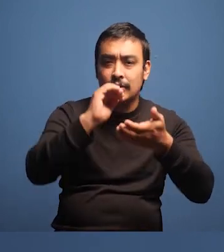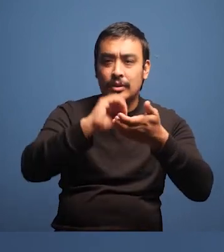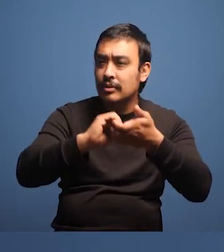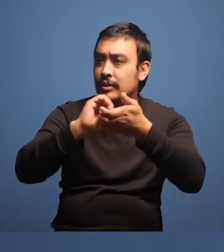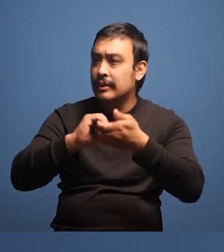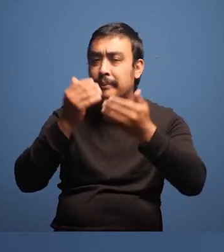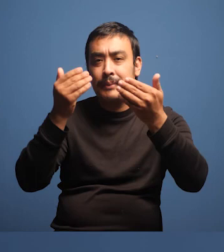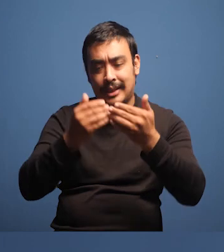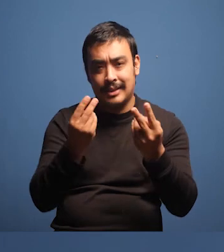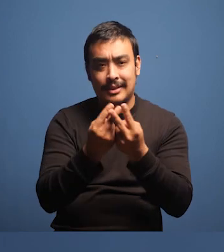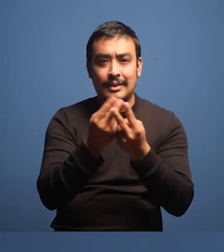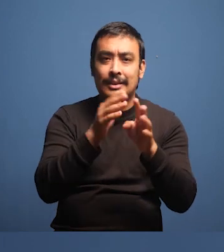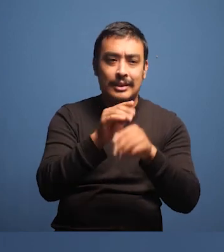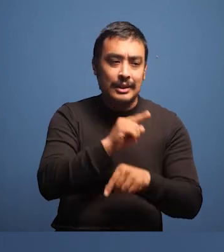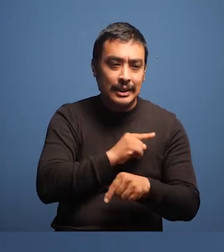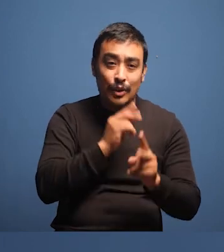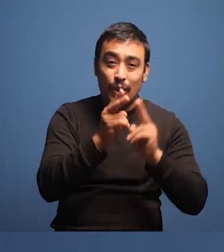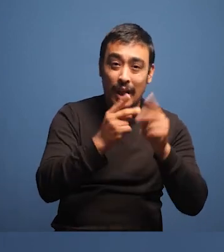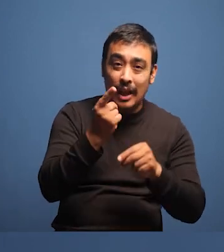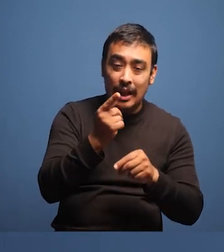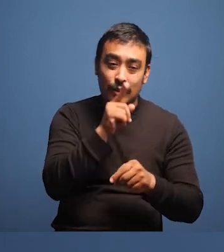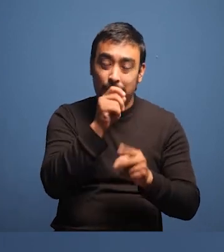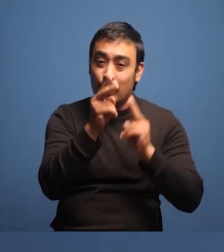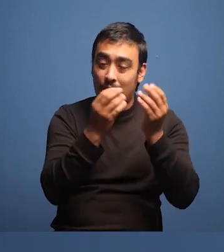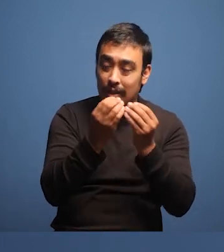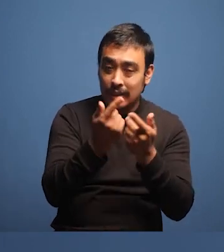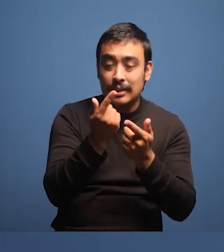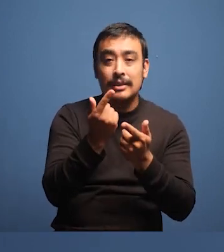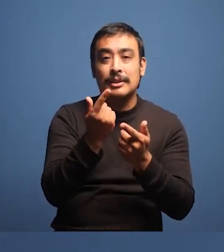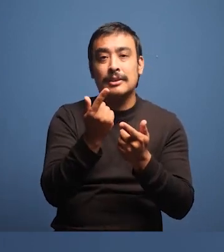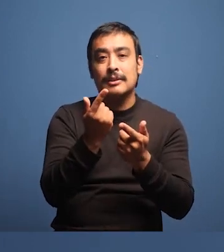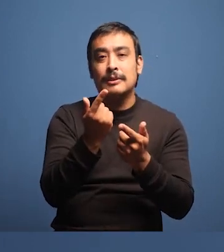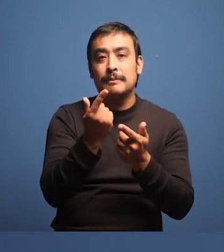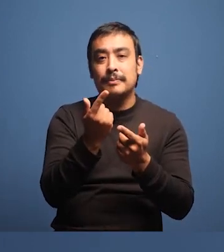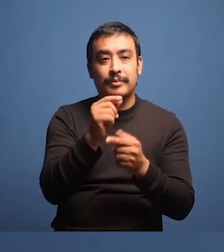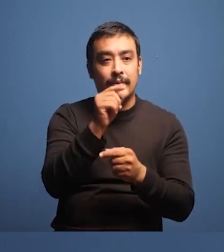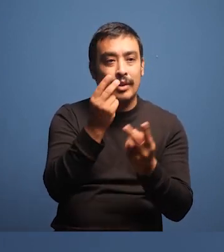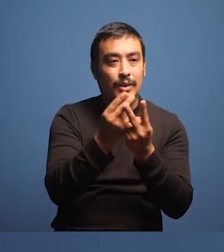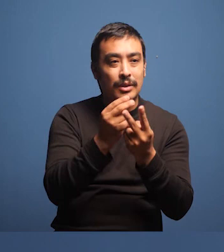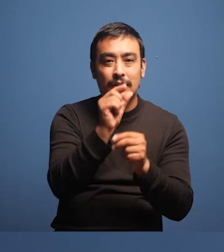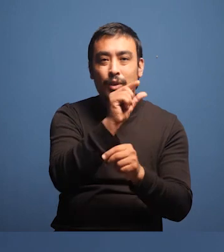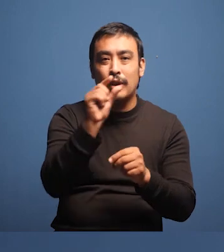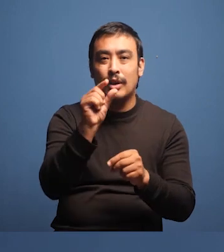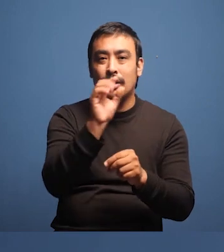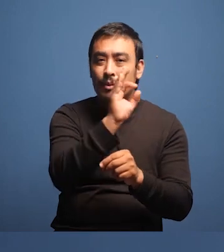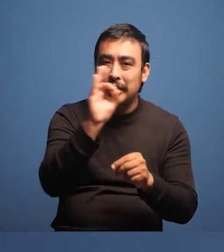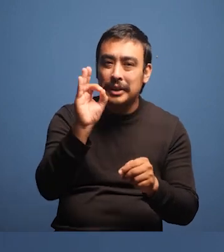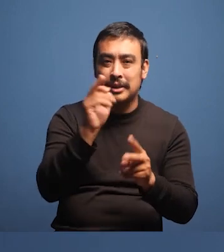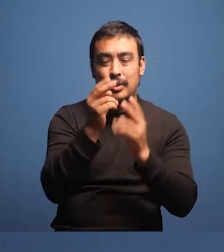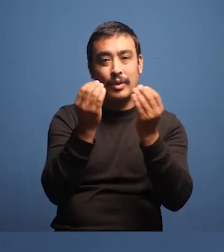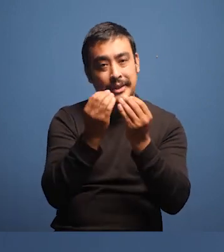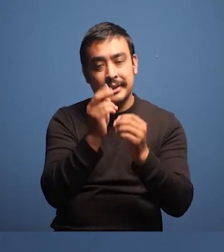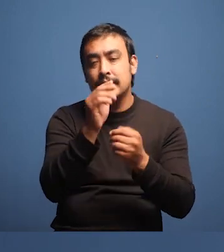नि, लाइक एकदम प्राइभेट कुराहरू चाहिँ गर्ने, अनि मेनली अघि पनि भने होइन मैले सेक्सुअलाइजेसनहरू गर्ने होइन, सेक्सुअल इम्प्लिकेसनहरू चाहिँ गर्ने,